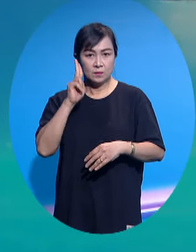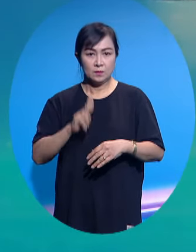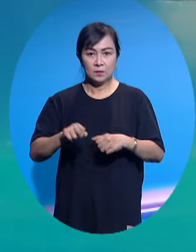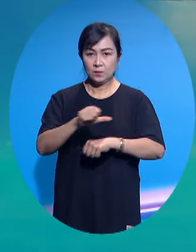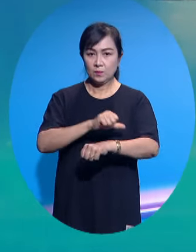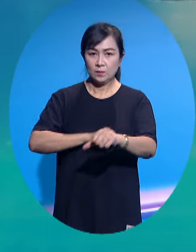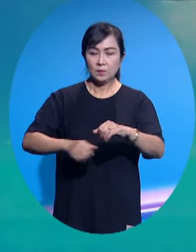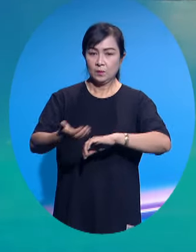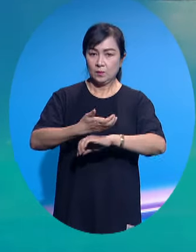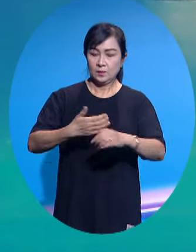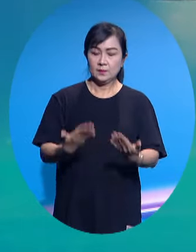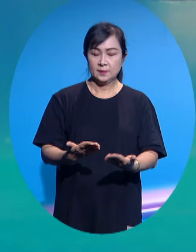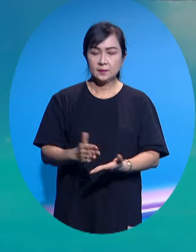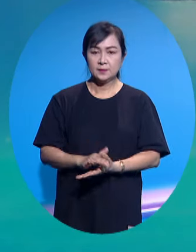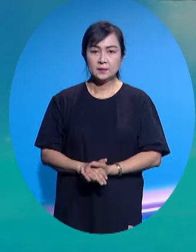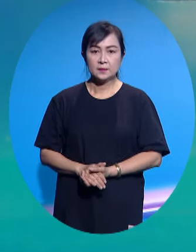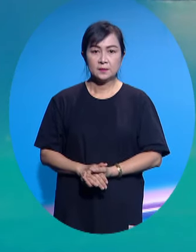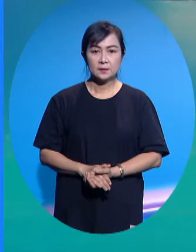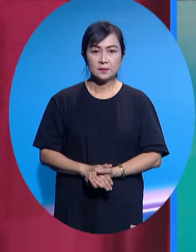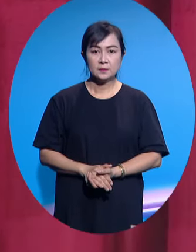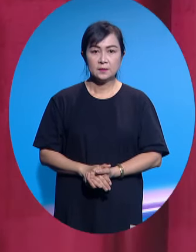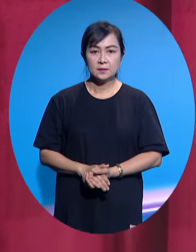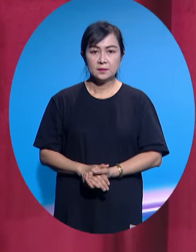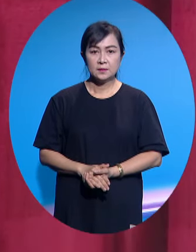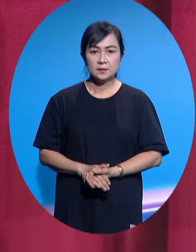phòng hoạt động trên lãnh thổ của nước